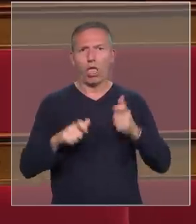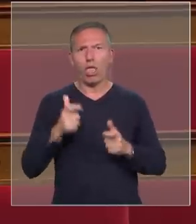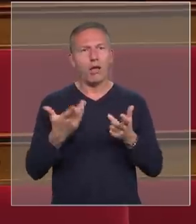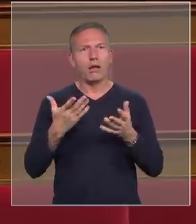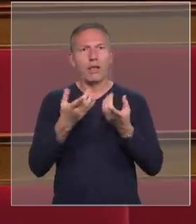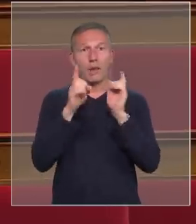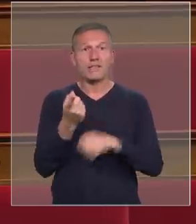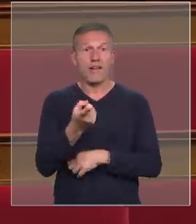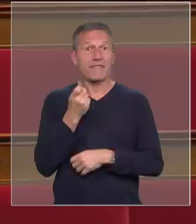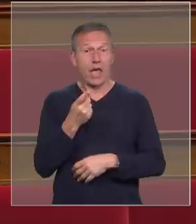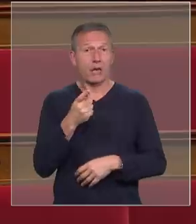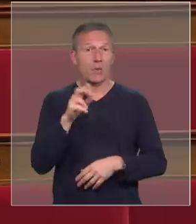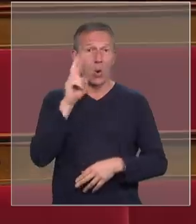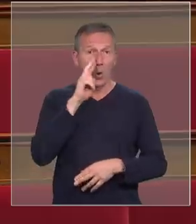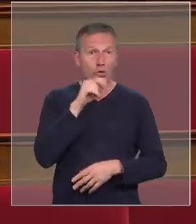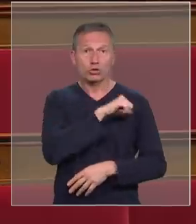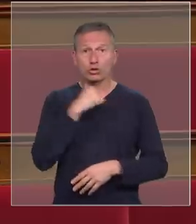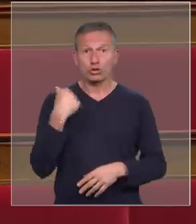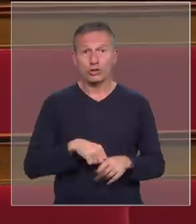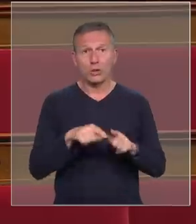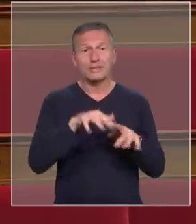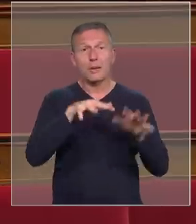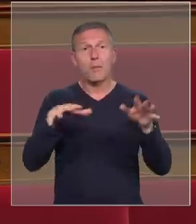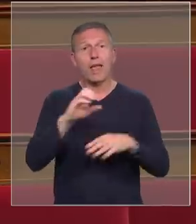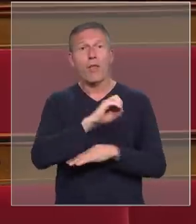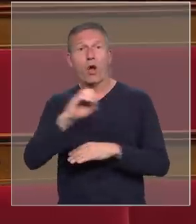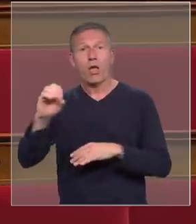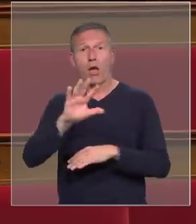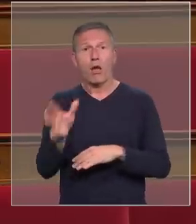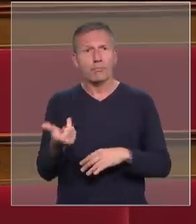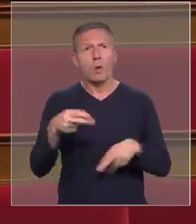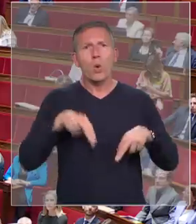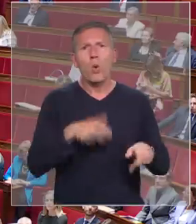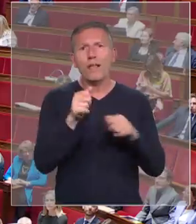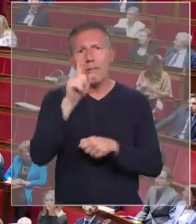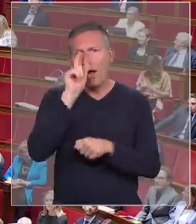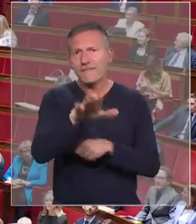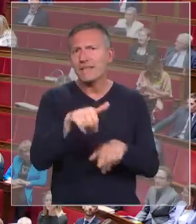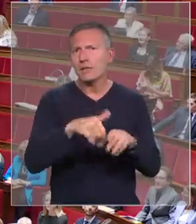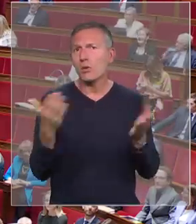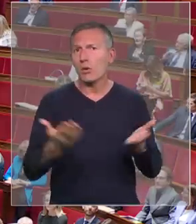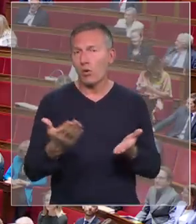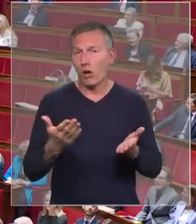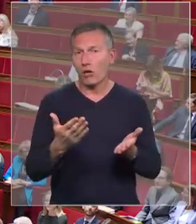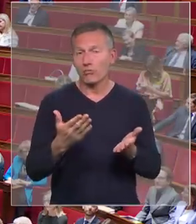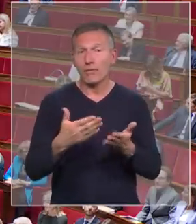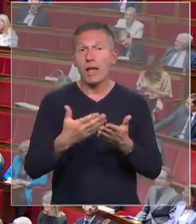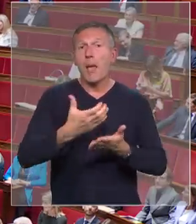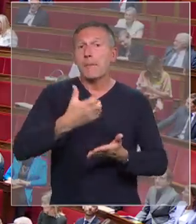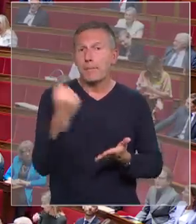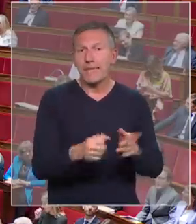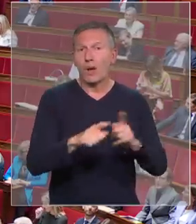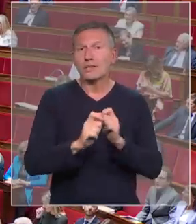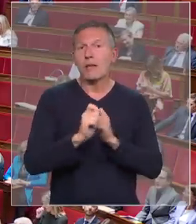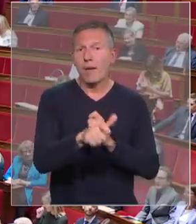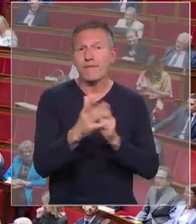notamment de la Russie, de la Chine et du Moyen-Orient. Qu'en pense le gouvernement, monsieur le ministre? Le pire, ce furent les confirmations des